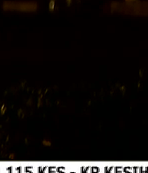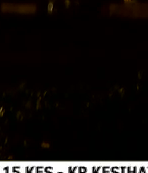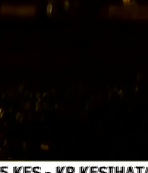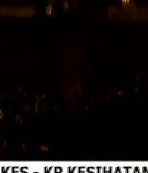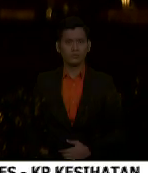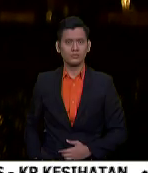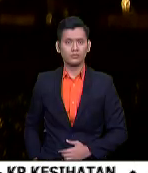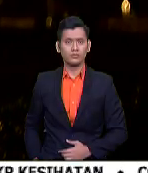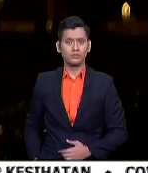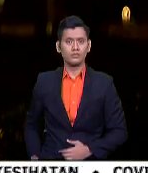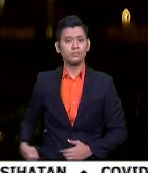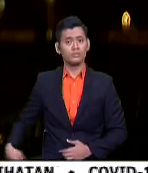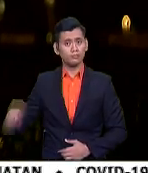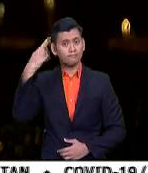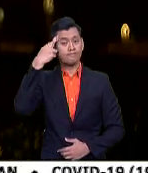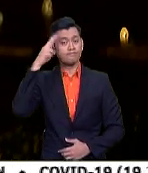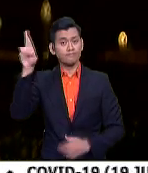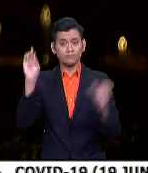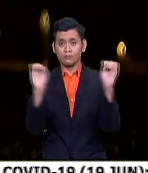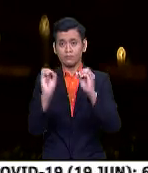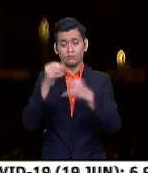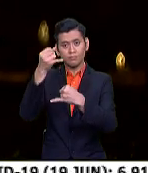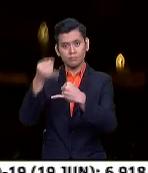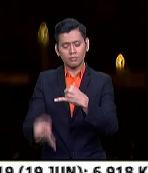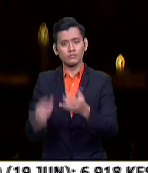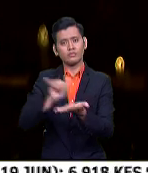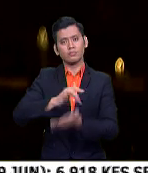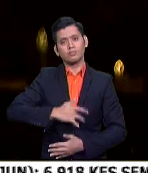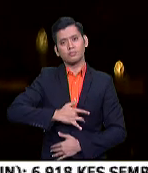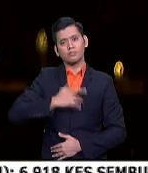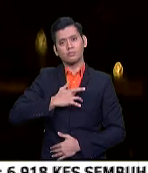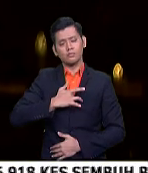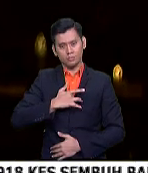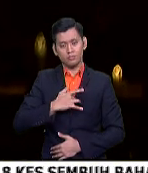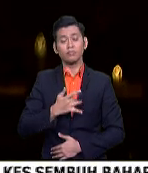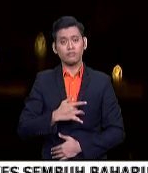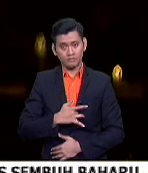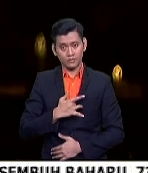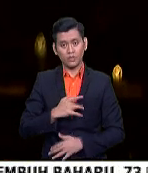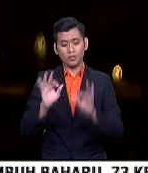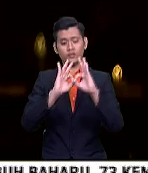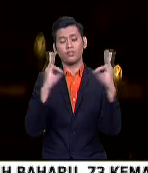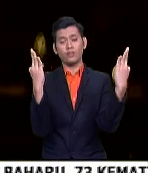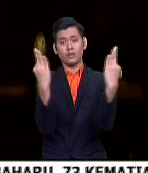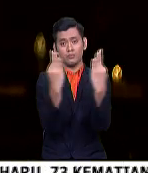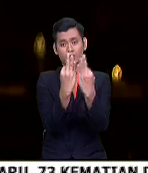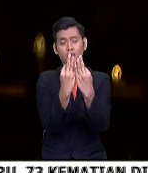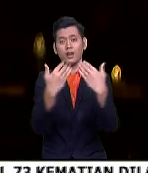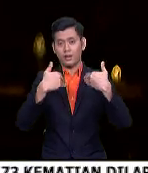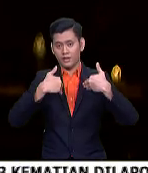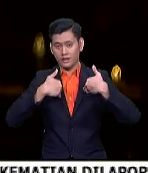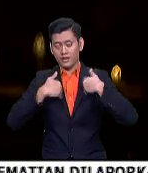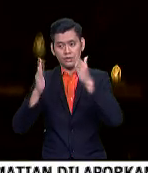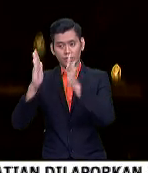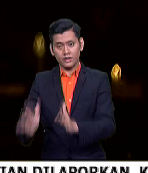Rindu yang tiada berpenghujung. Itu perasaan yang terpaksa ditanggung keluarga pesakit COVID-19 yang bertarung nyawa di